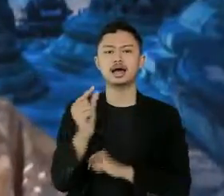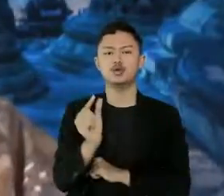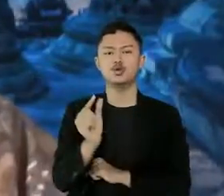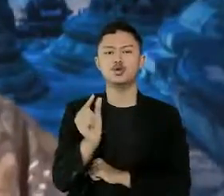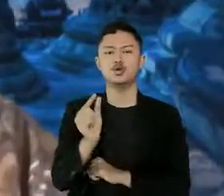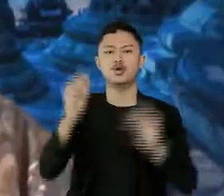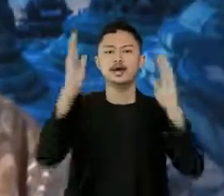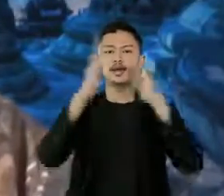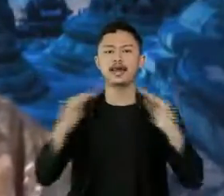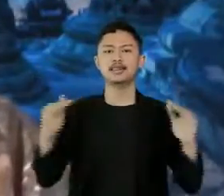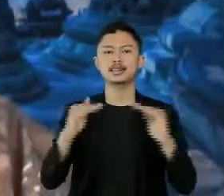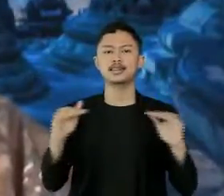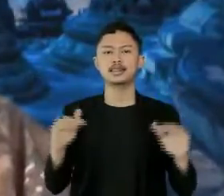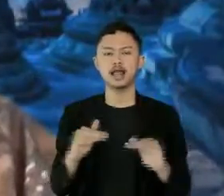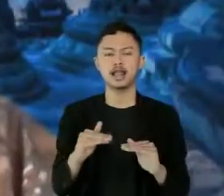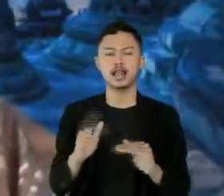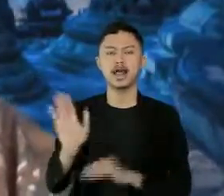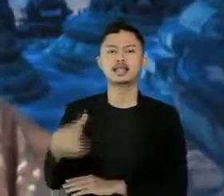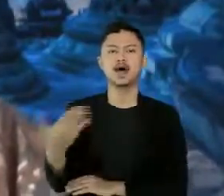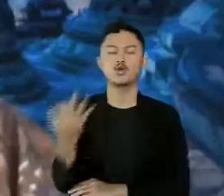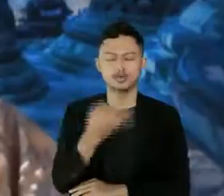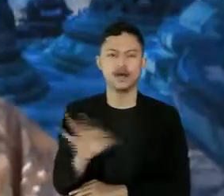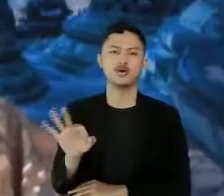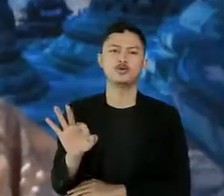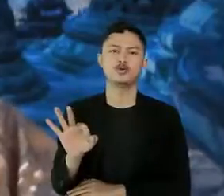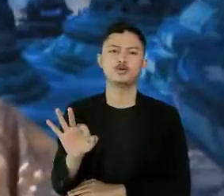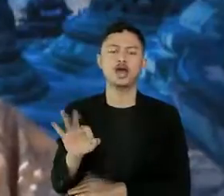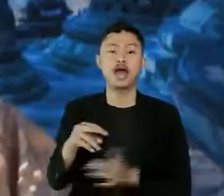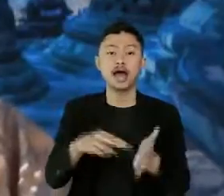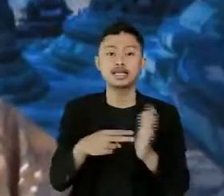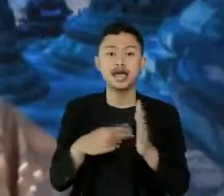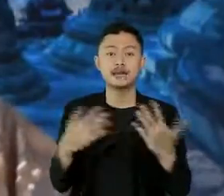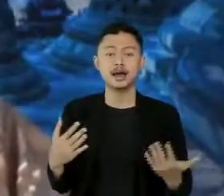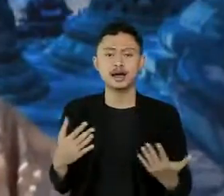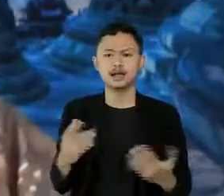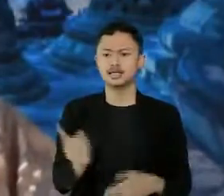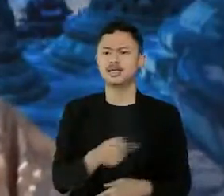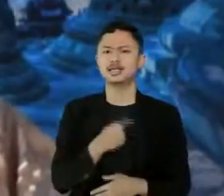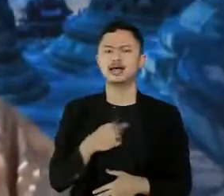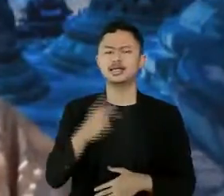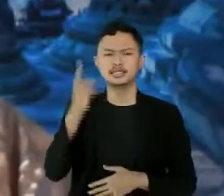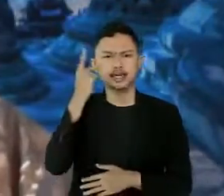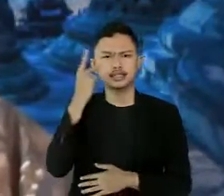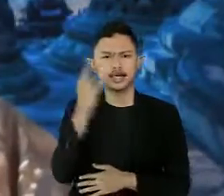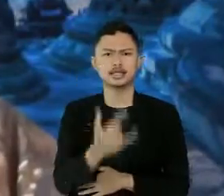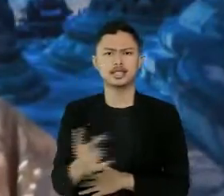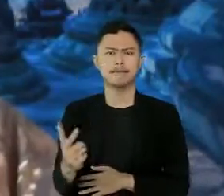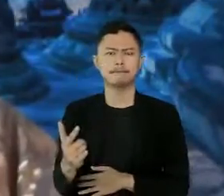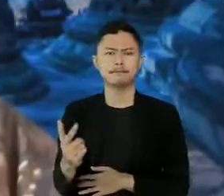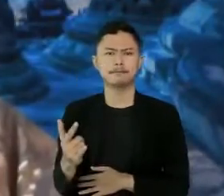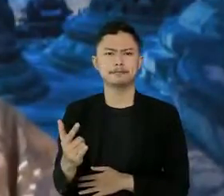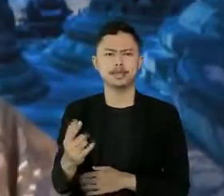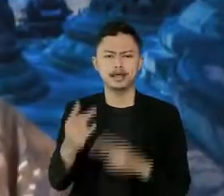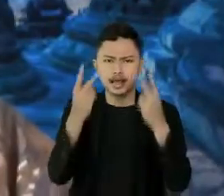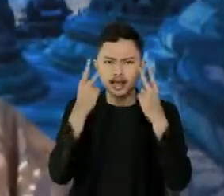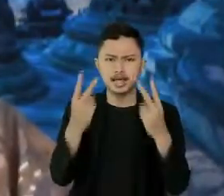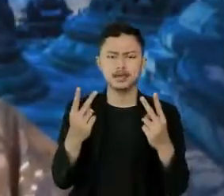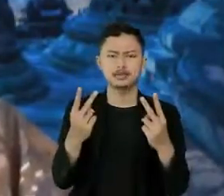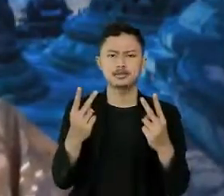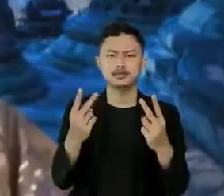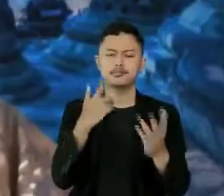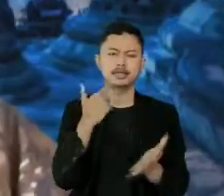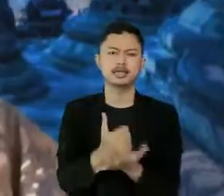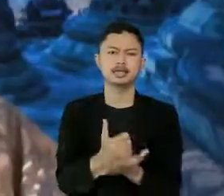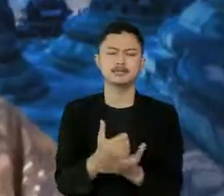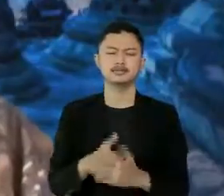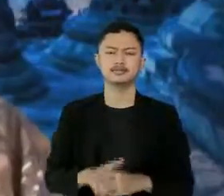baru. Jadi menurut saya kita tetap harus, tidak boleh euforia, harus tetap jaga-jaga, artinya kewaspadaan itu penting. Dan tadi yang